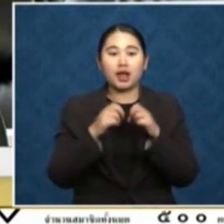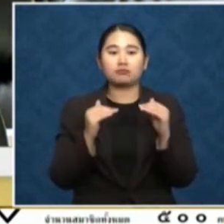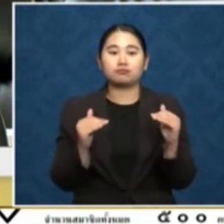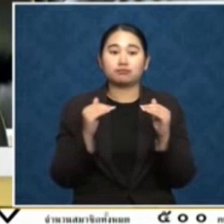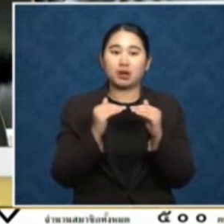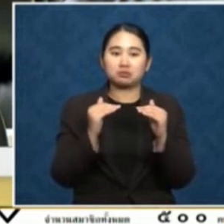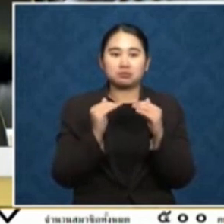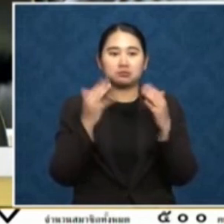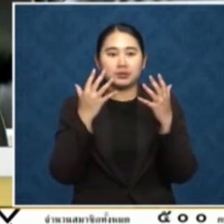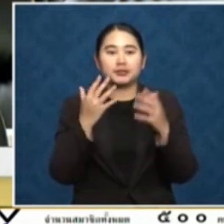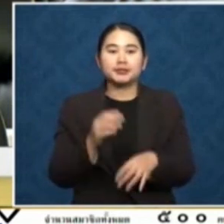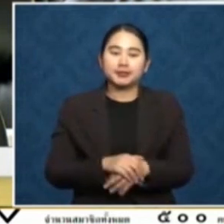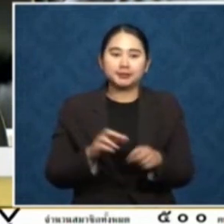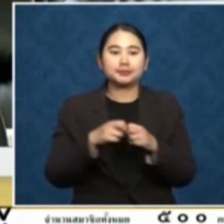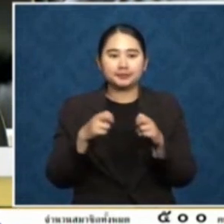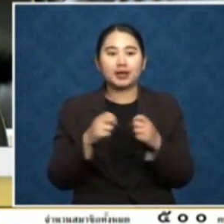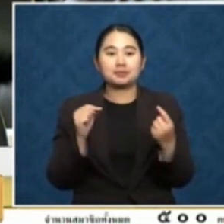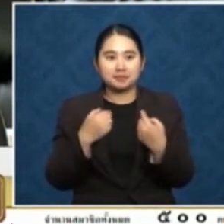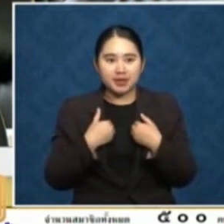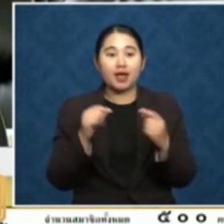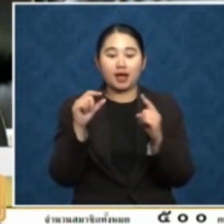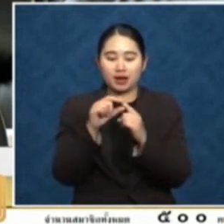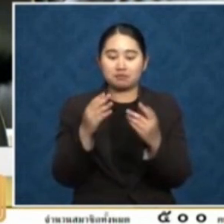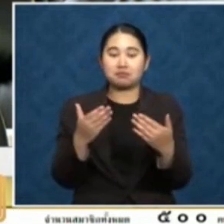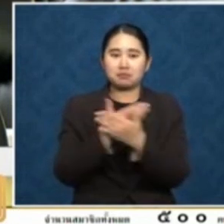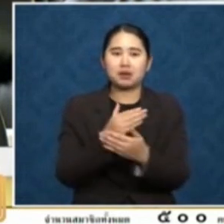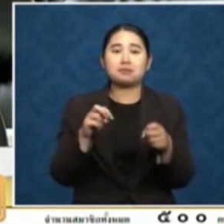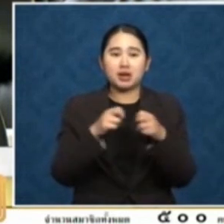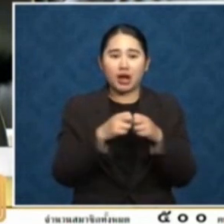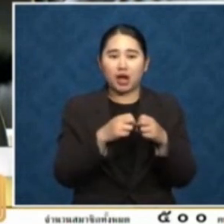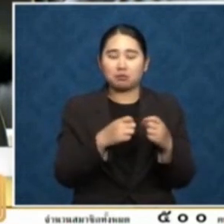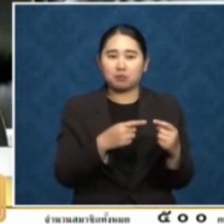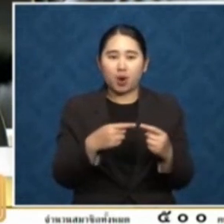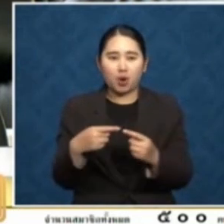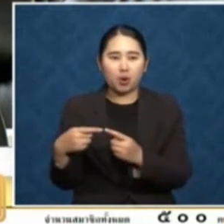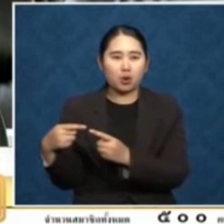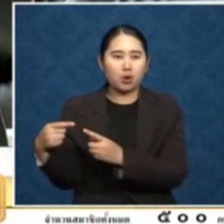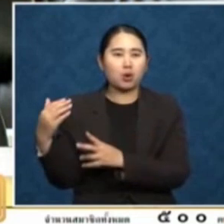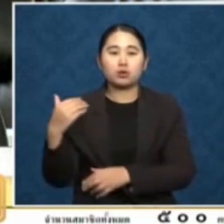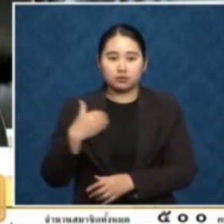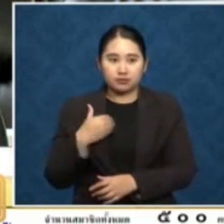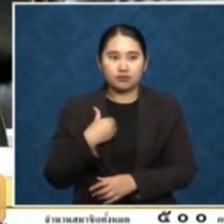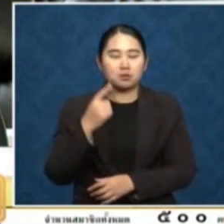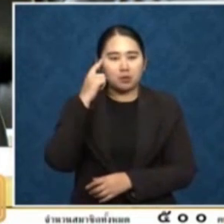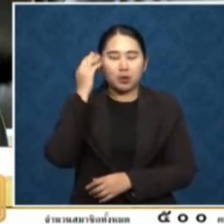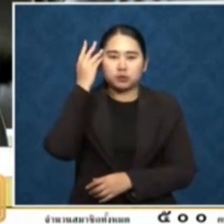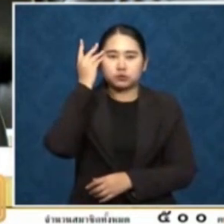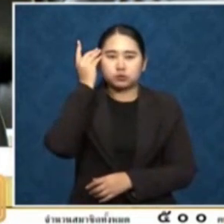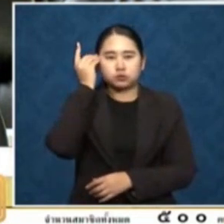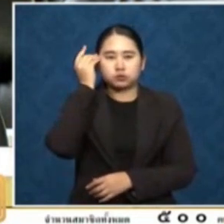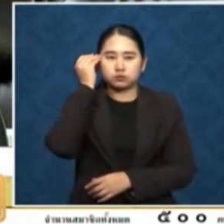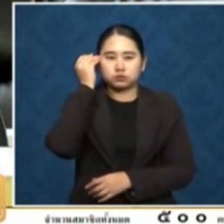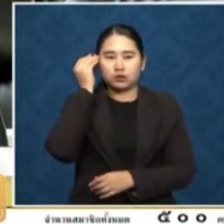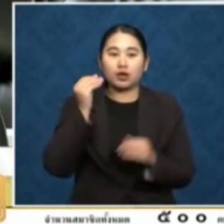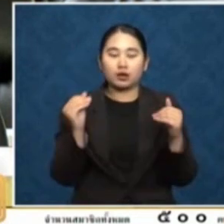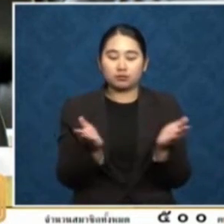านปัญหาความเท่าเทียมและปัญหาความเสมอภาคและการเปลี่ยนคำนำหน้านามอีกหรือไม่ครับท่านประธานผม